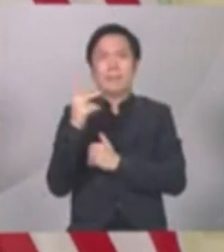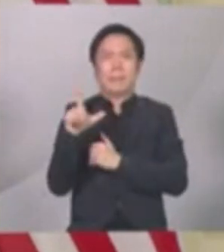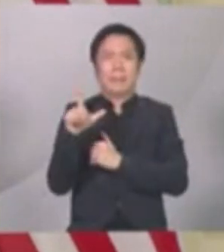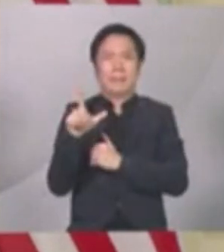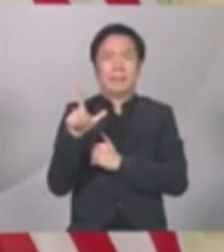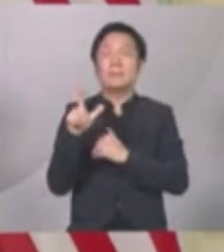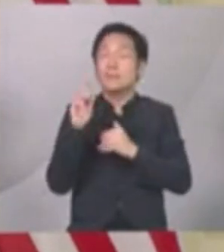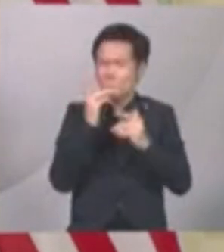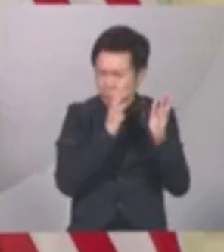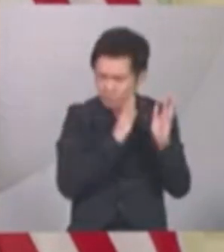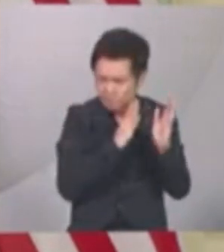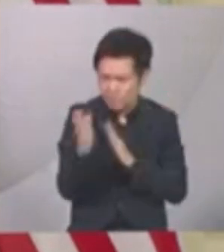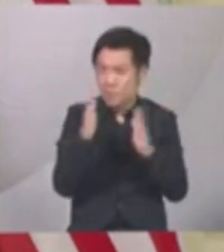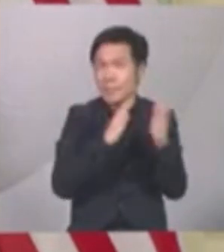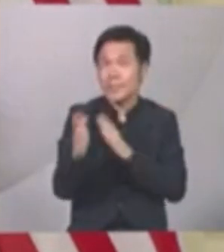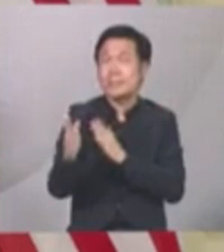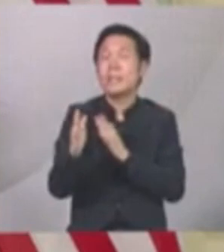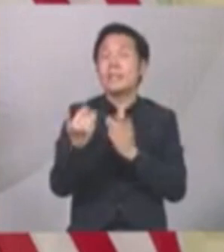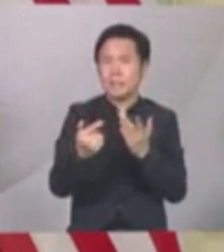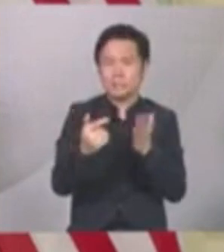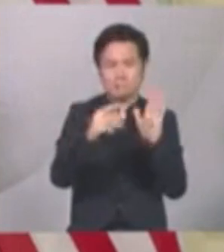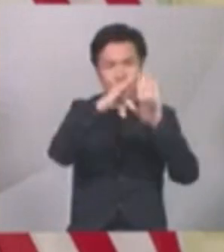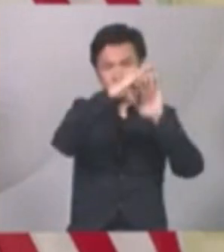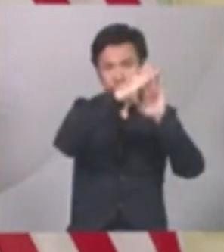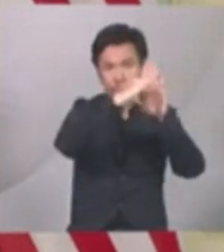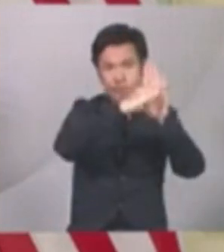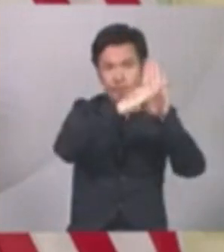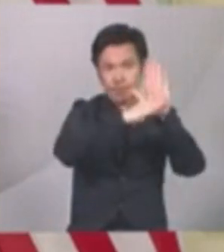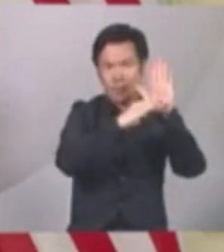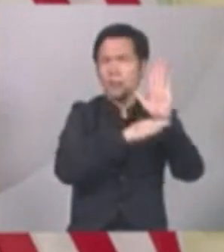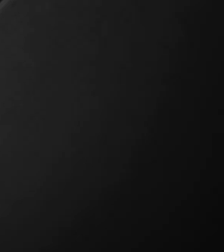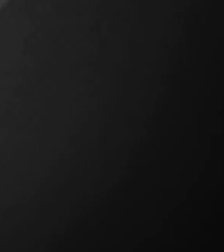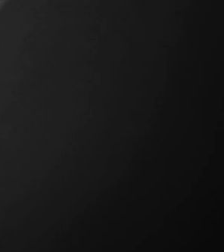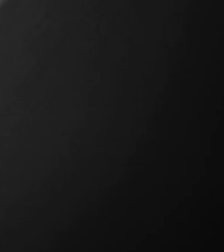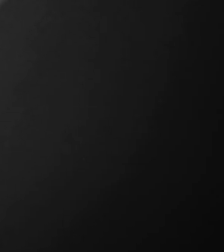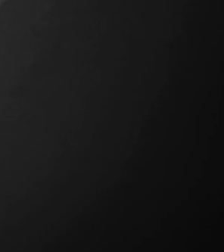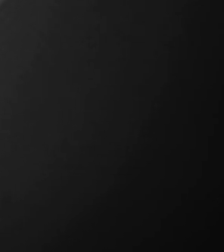Dan barulah kita boleh mengeluarkan SOP-SOP tertentu yang lebih, yang ketat dan sebagainya.